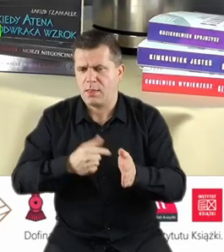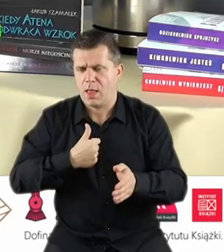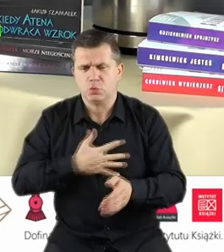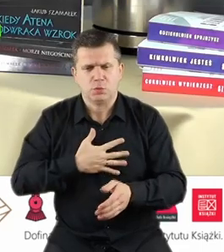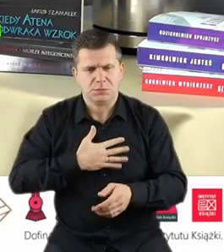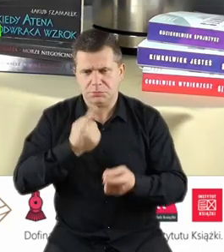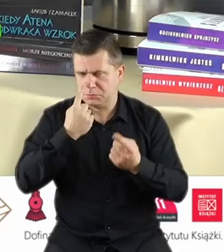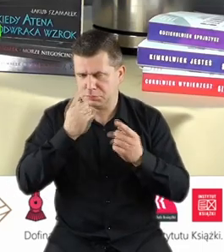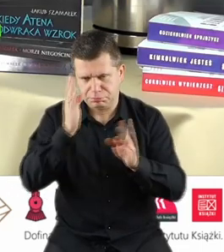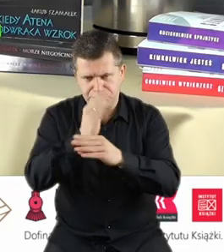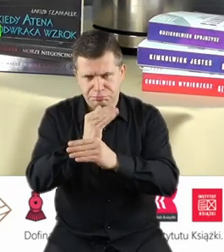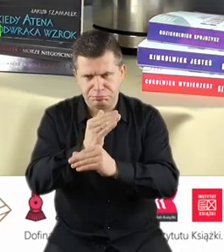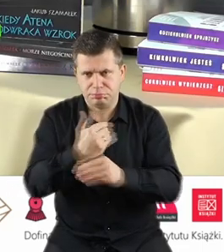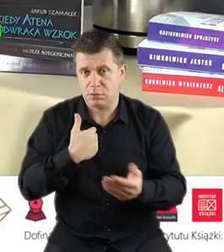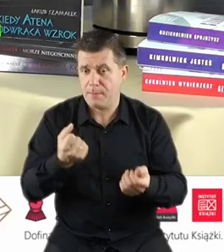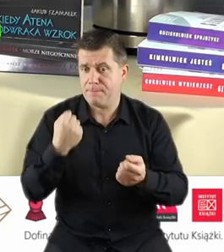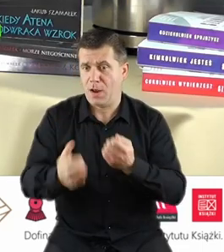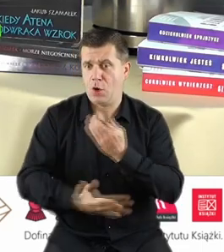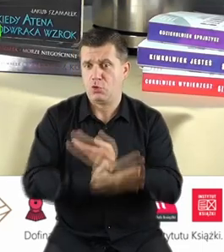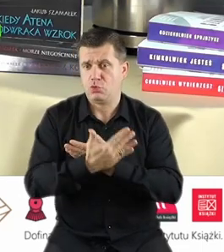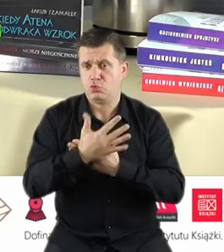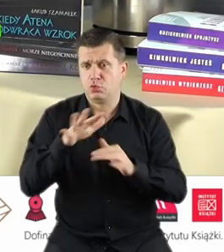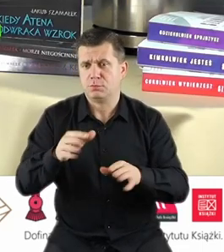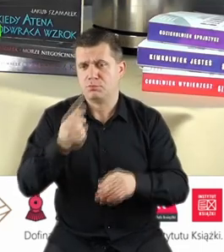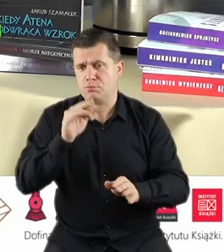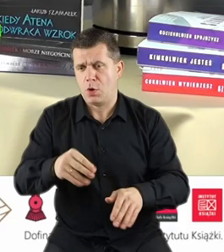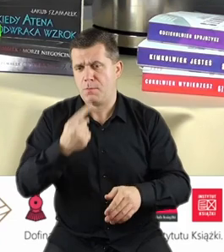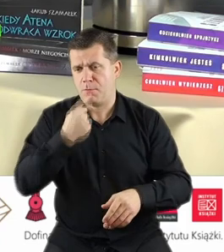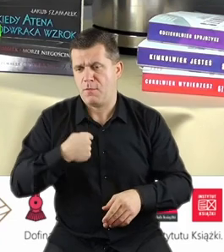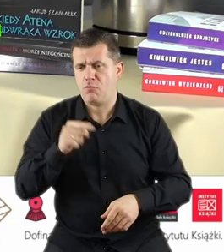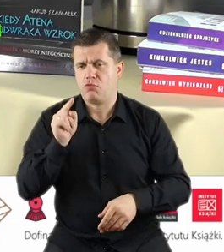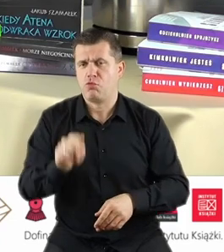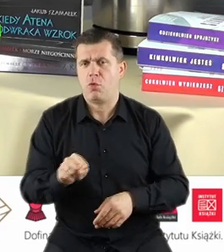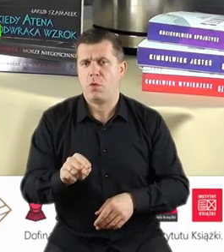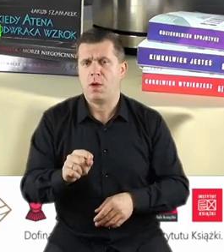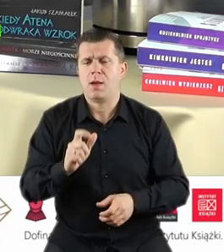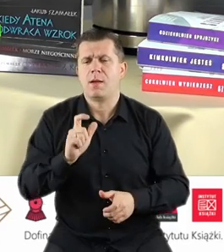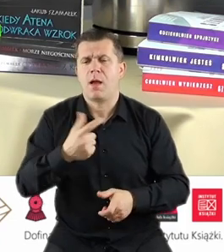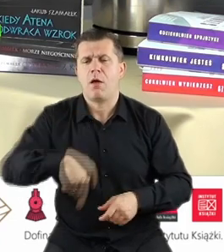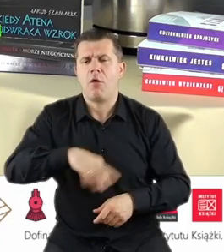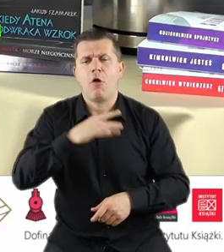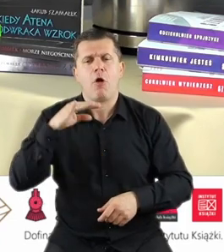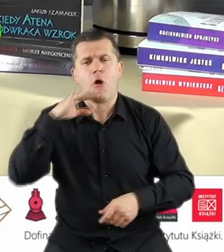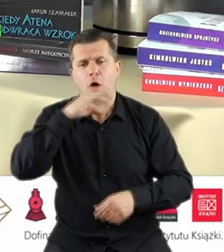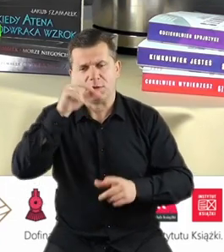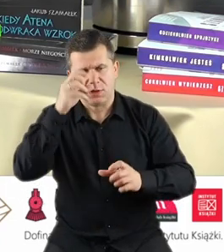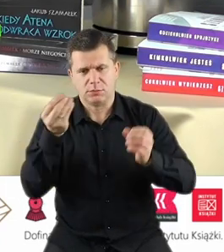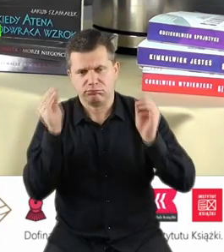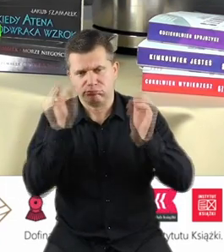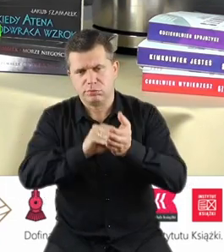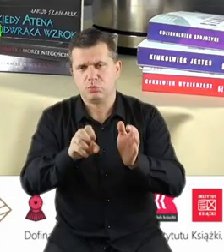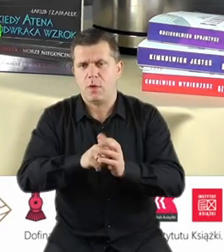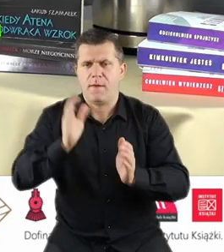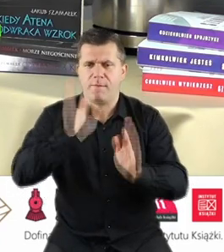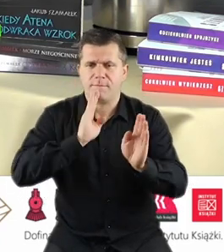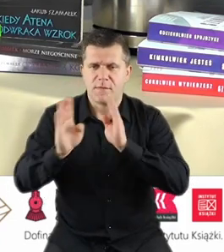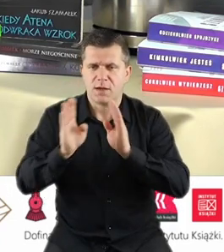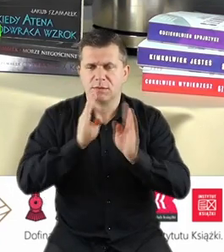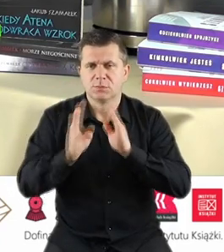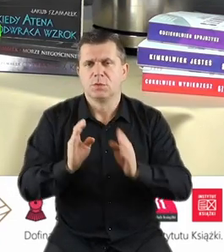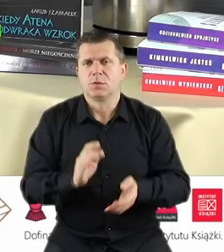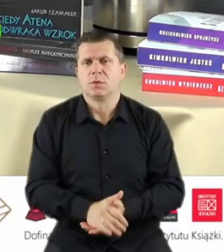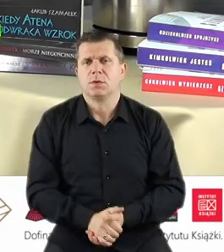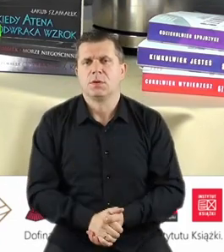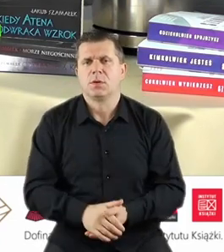i się na przykład okazuje, że bardzo dużo o nas może powiedzieć na przykład to, jakiego koloru zdjęcie wrzucamy na Facebook, albo na przykład